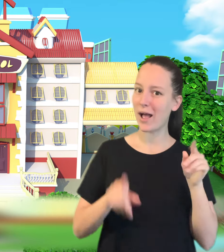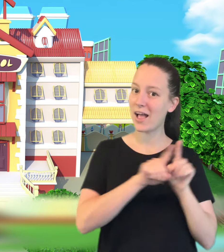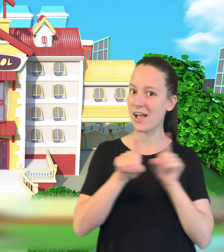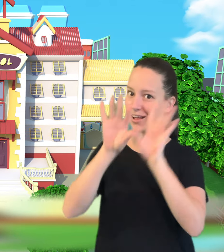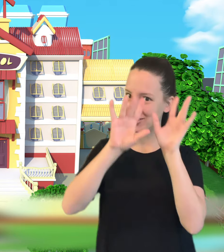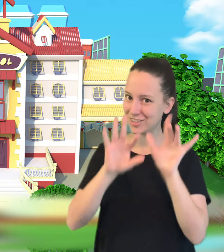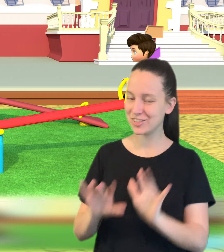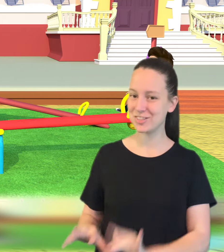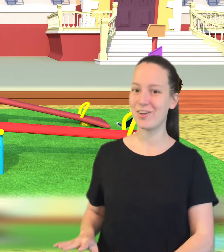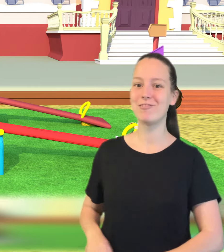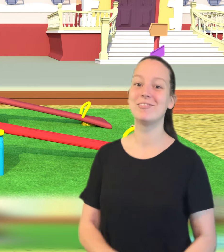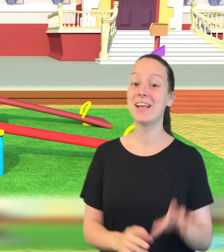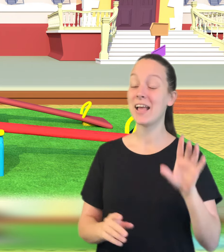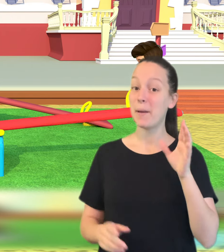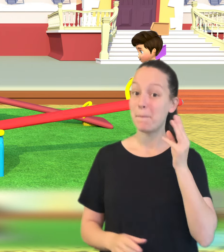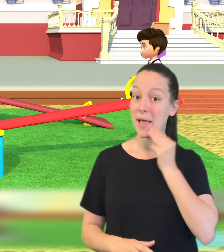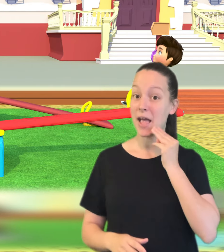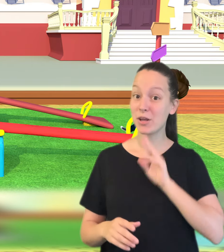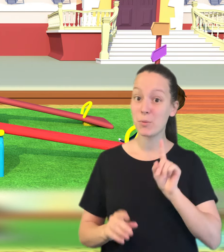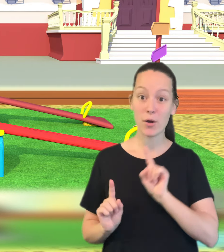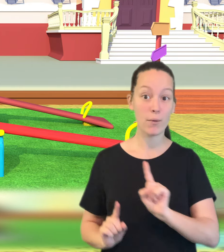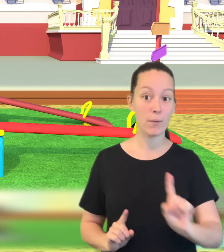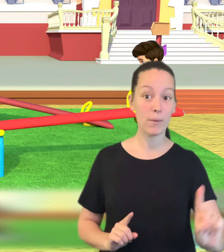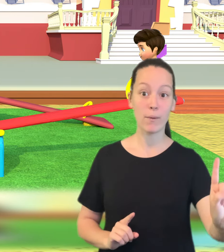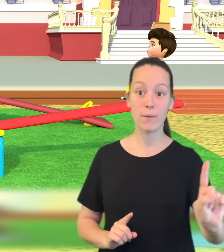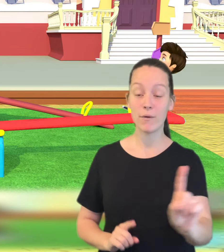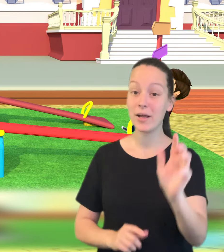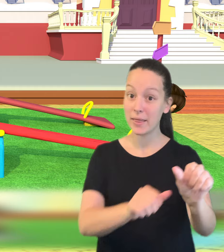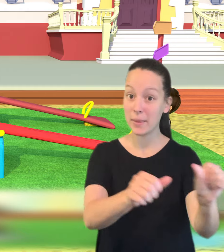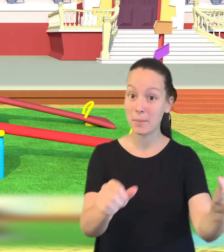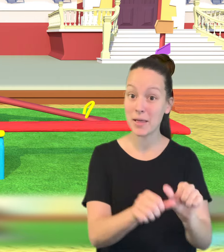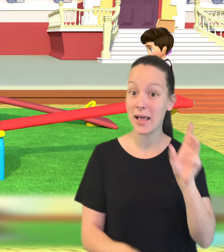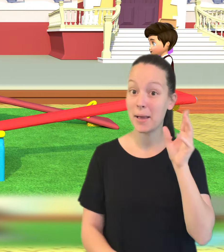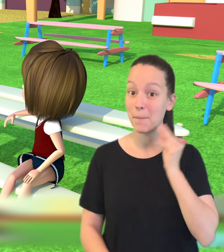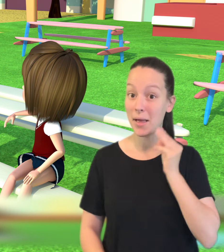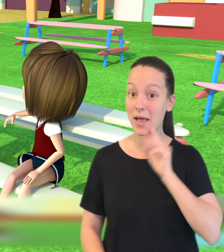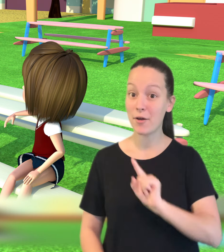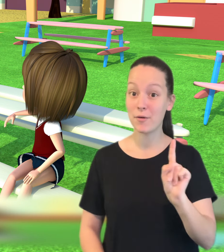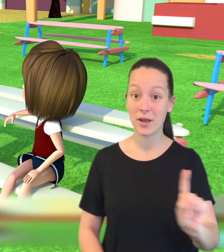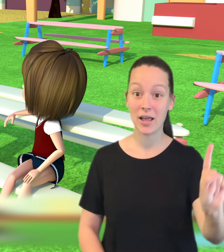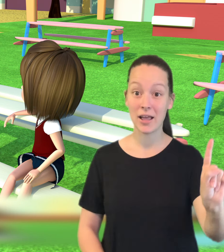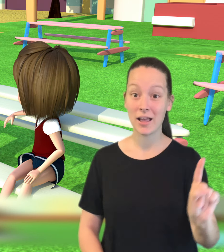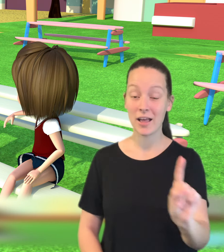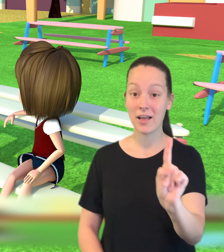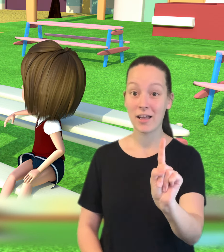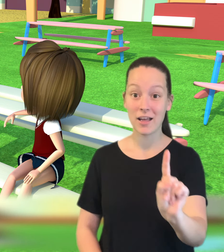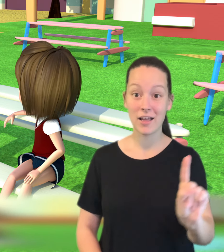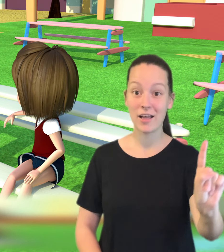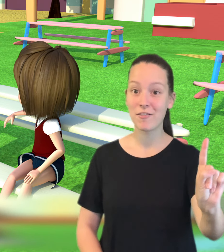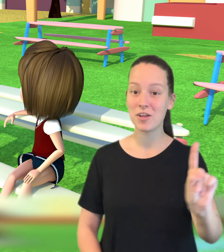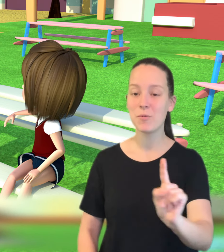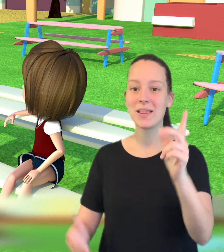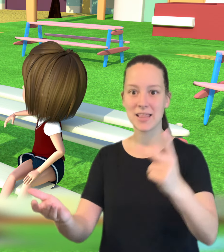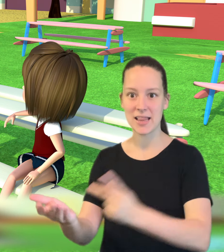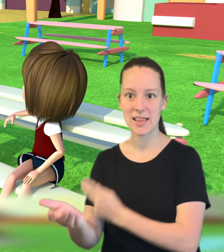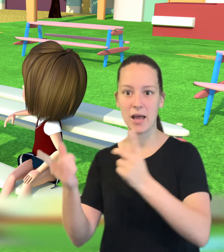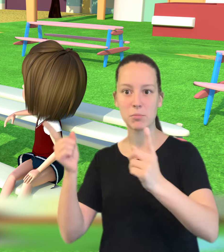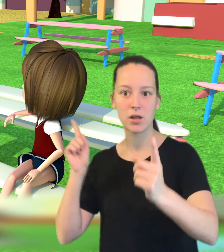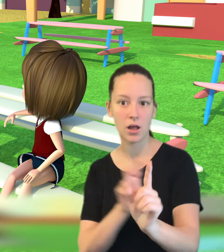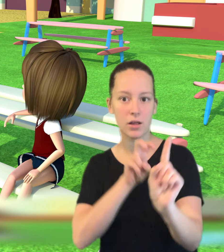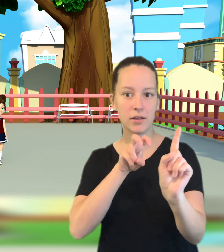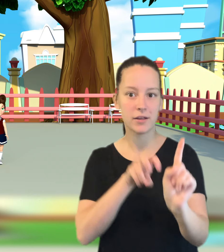真白よねどこでもついていくついていくついていくどこでも